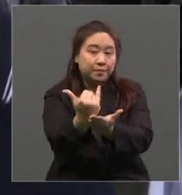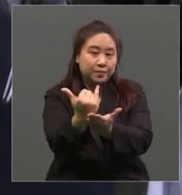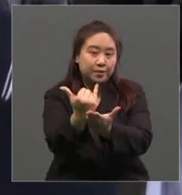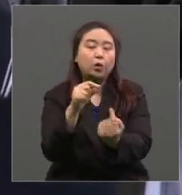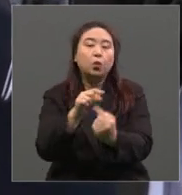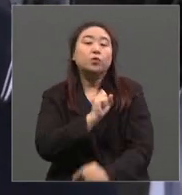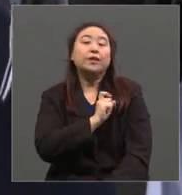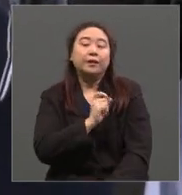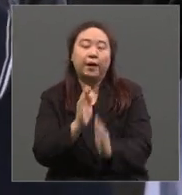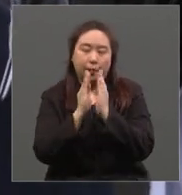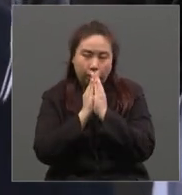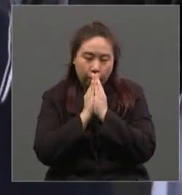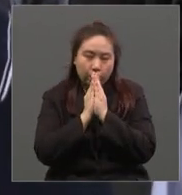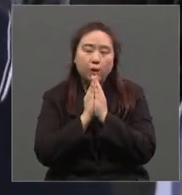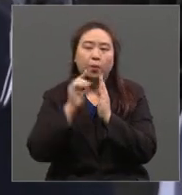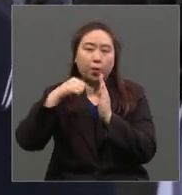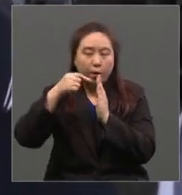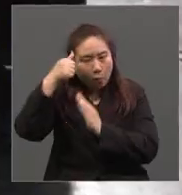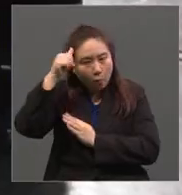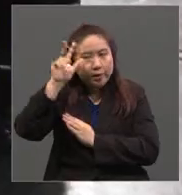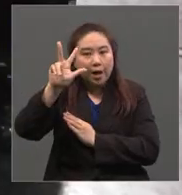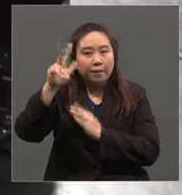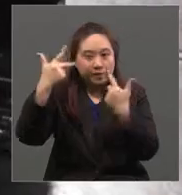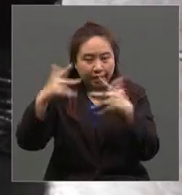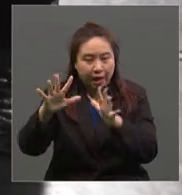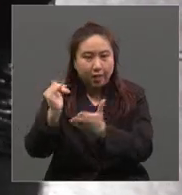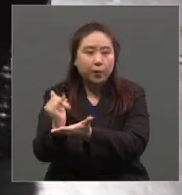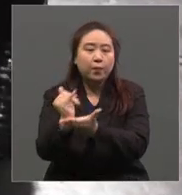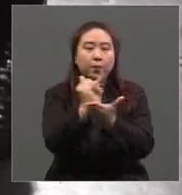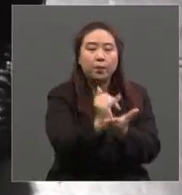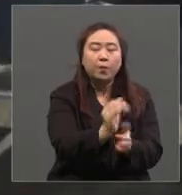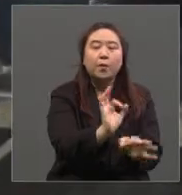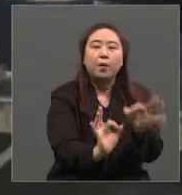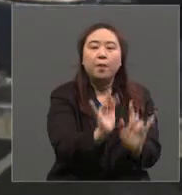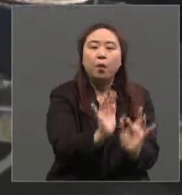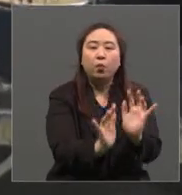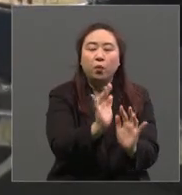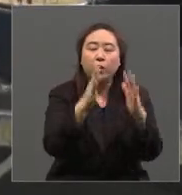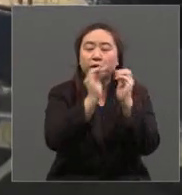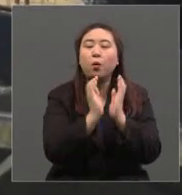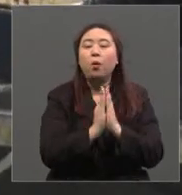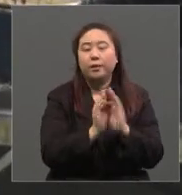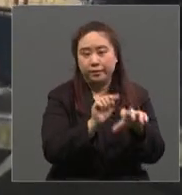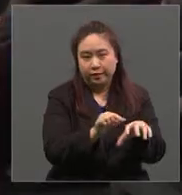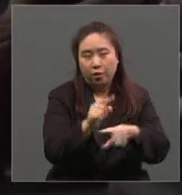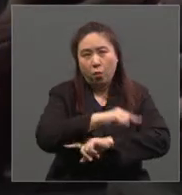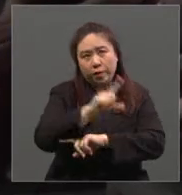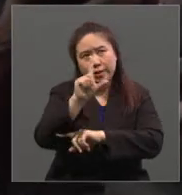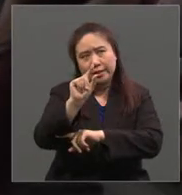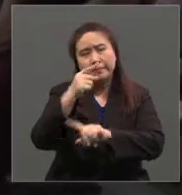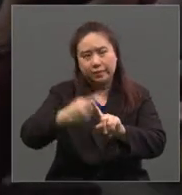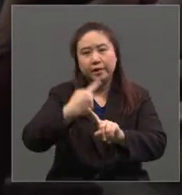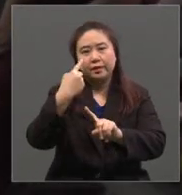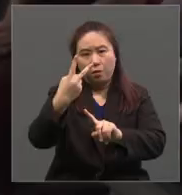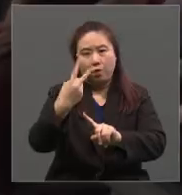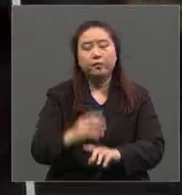ทางศาสนาแล้วก็กำหนดสวดพระอภิธรรม3คืนนะคะจากนั้นจะนำร่างไปชาปนกิจที่เมนวัดป่าสามัคคีธรรมในวันที่20กุม